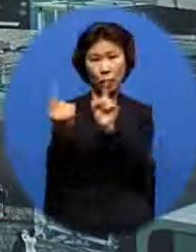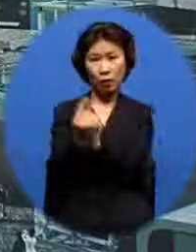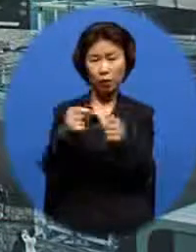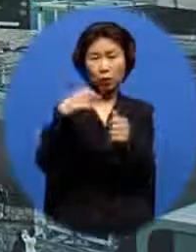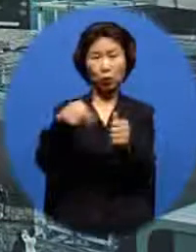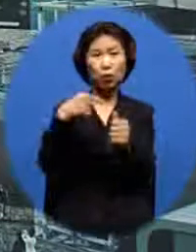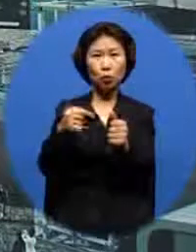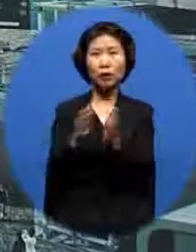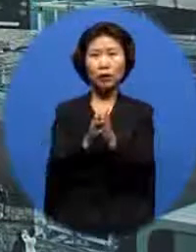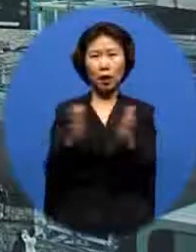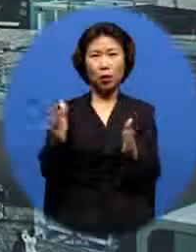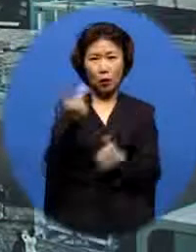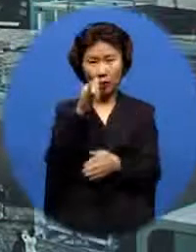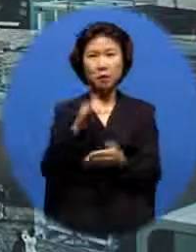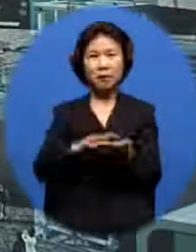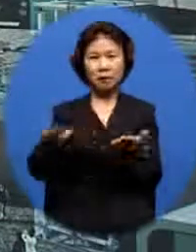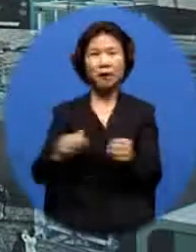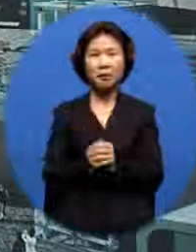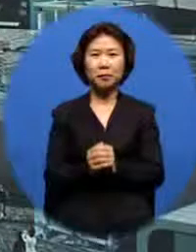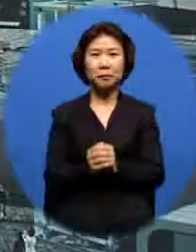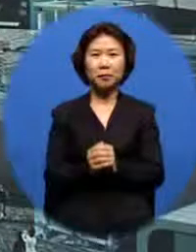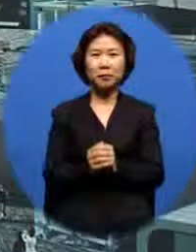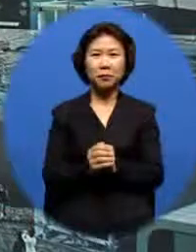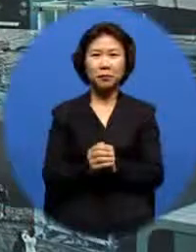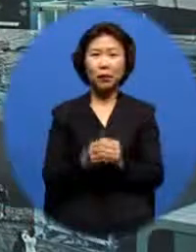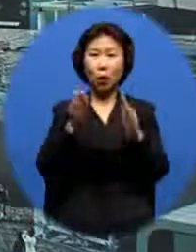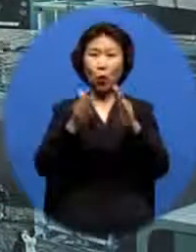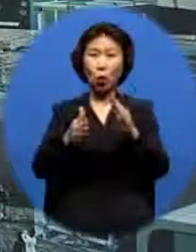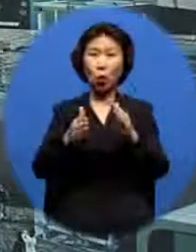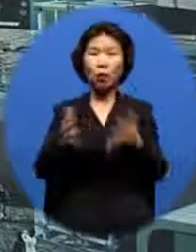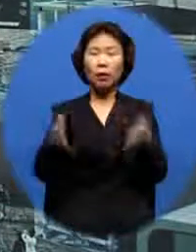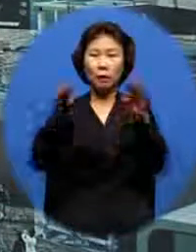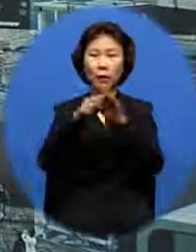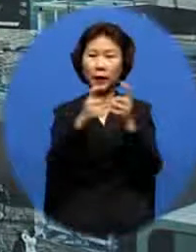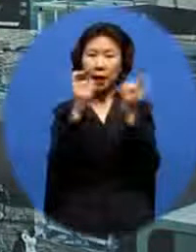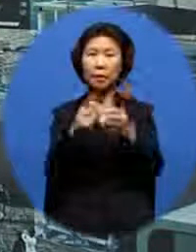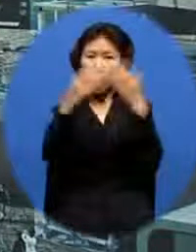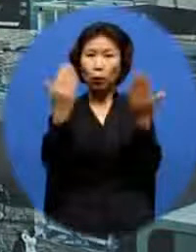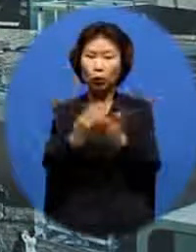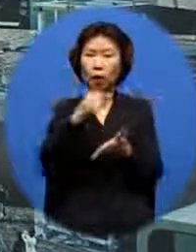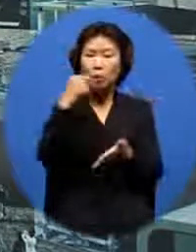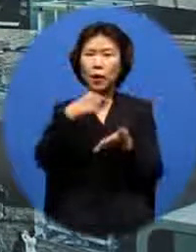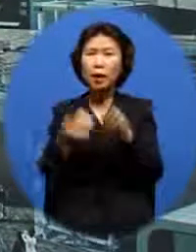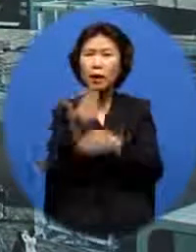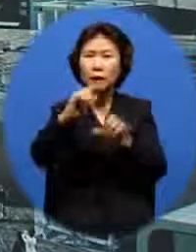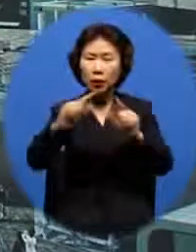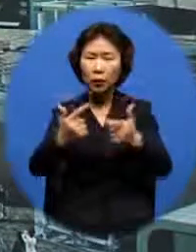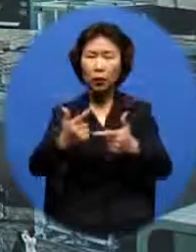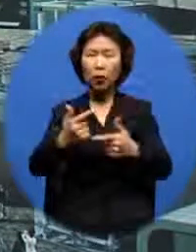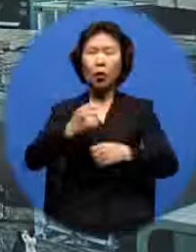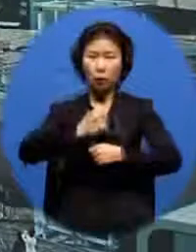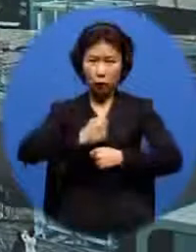실시하는 등 개인정보 보호에 앞장서고 있는데요. 공공기관과 개인들 모두 자칫 피해를 입는 일이 없도록 각별히